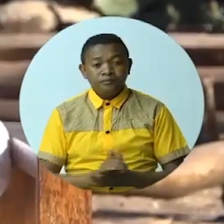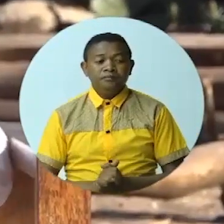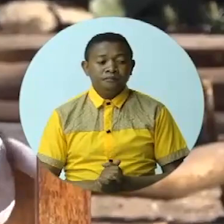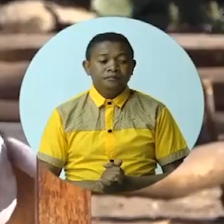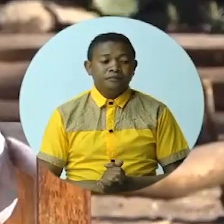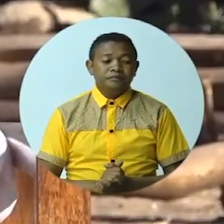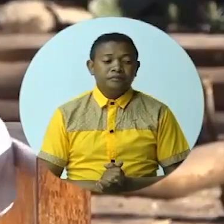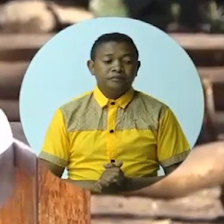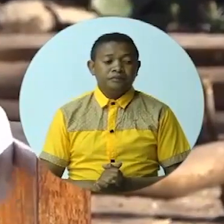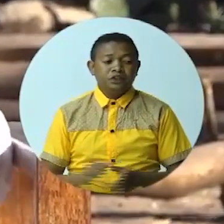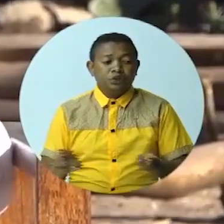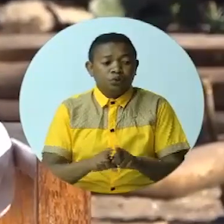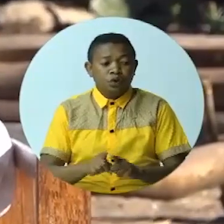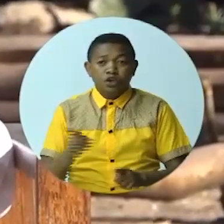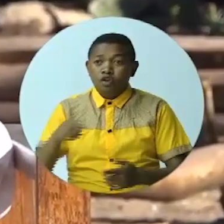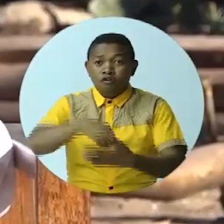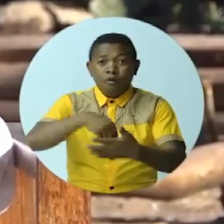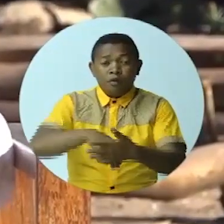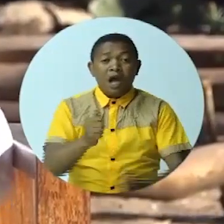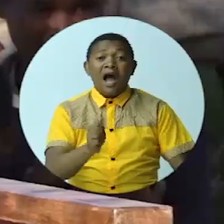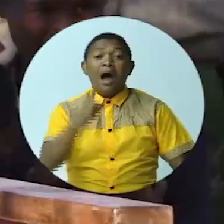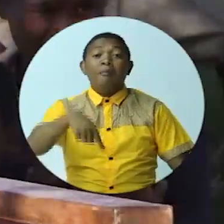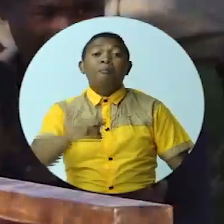ny apemba mikatsaka